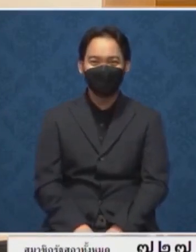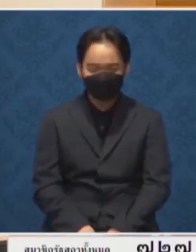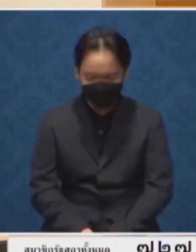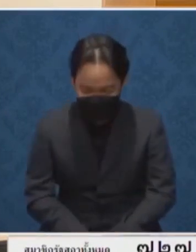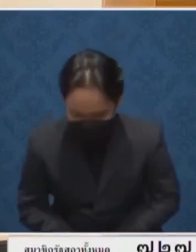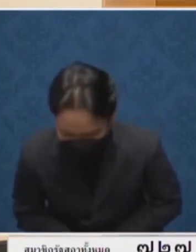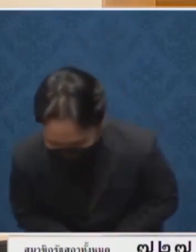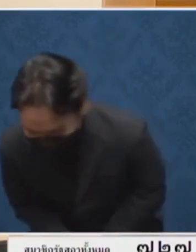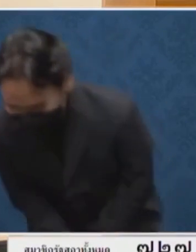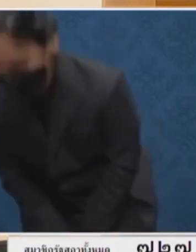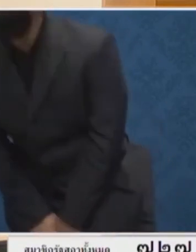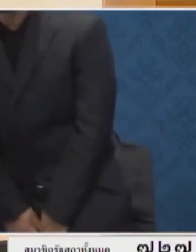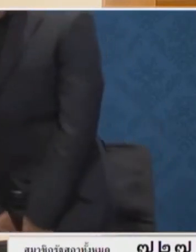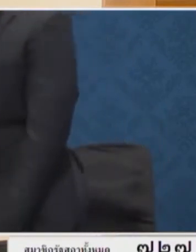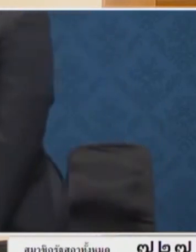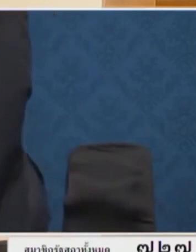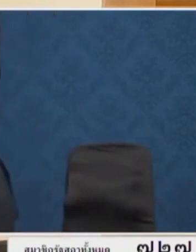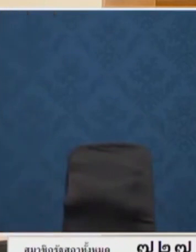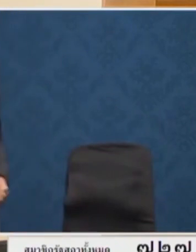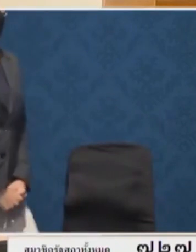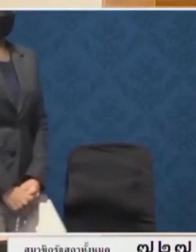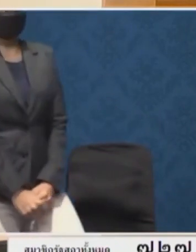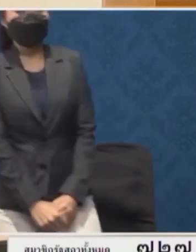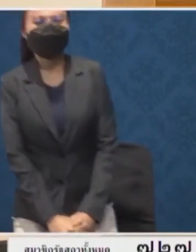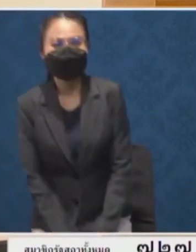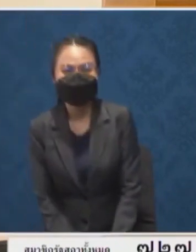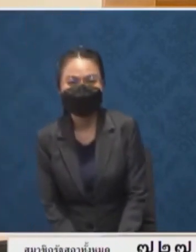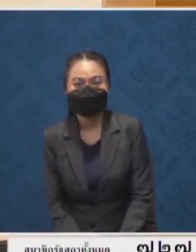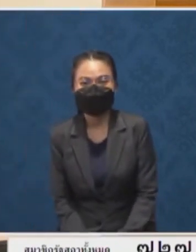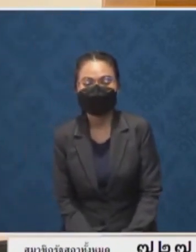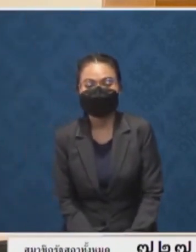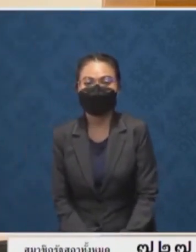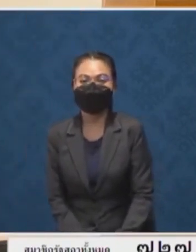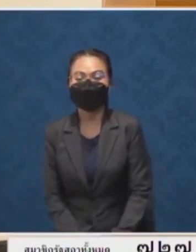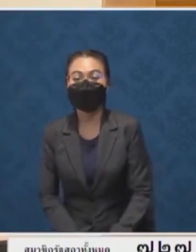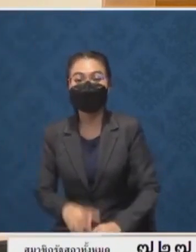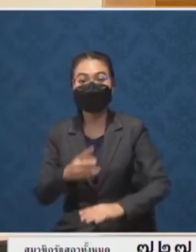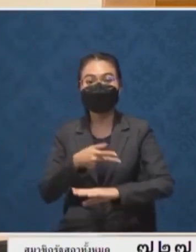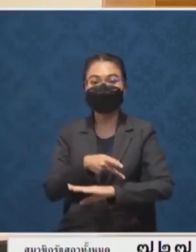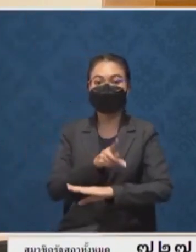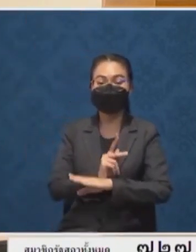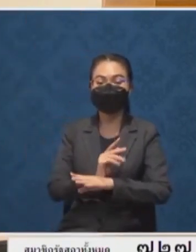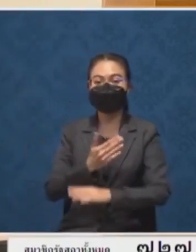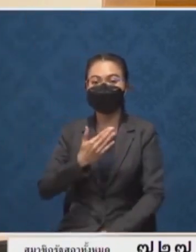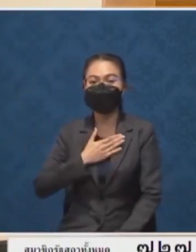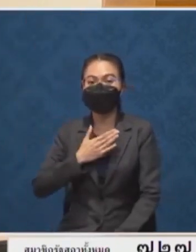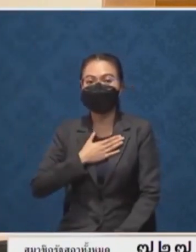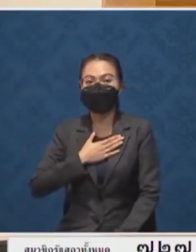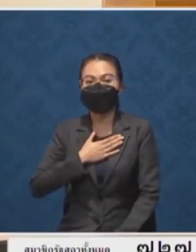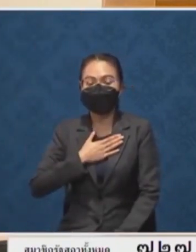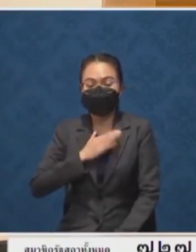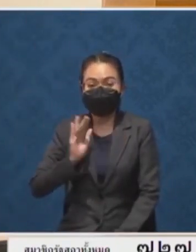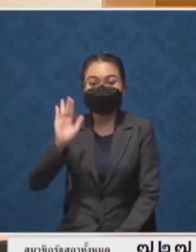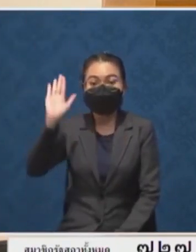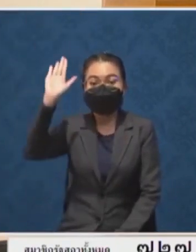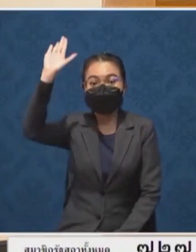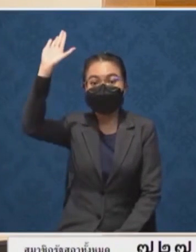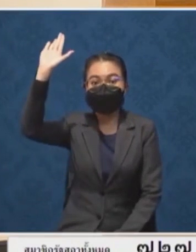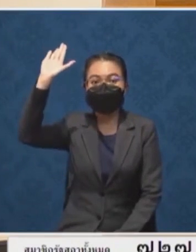ท่านประธานครับท่านประธานครับ ครับ ผมพิเชษฐ์เชื้อเมืองพานครับท่านประธ